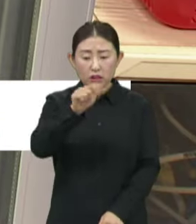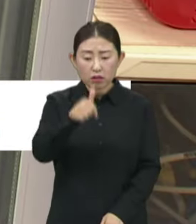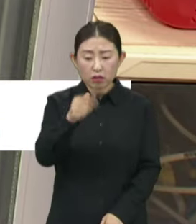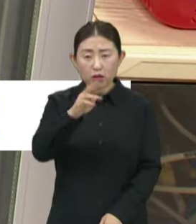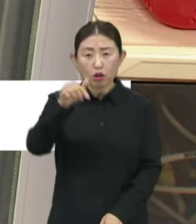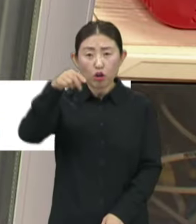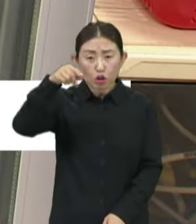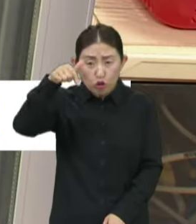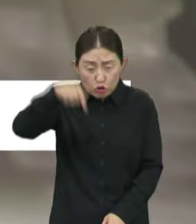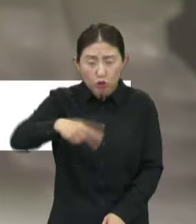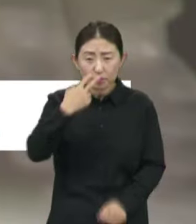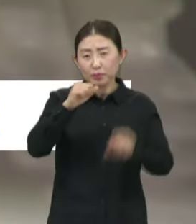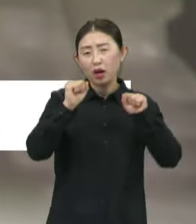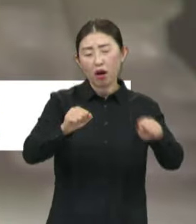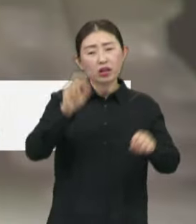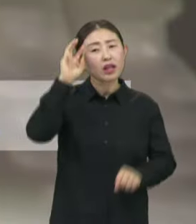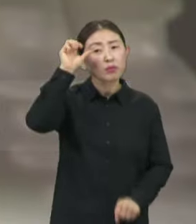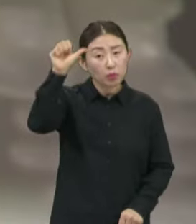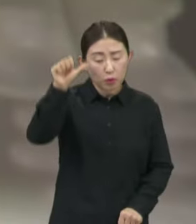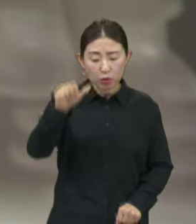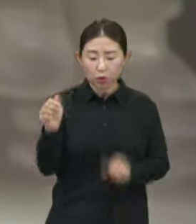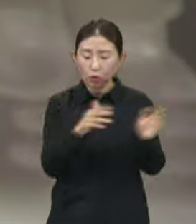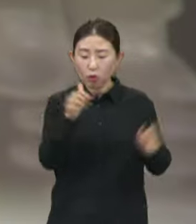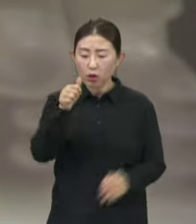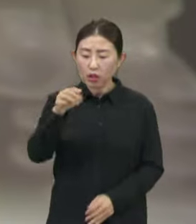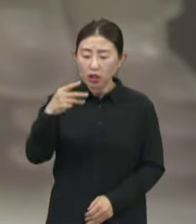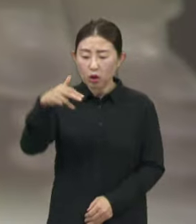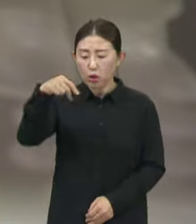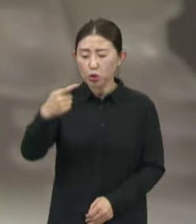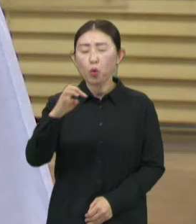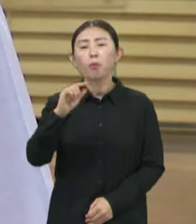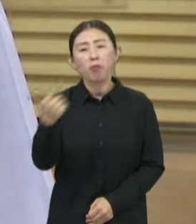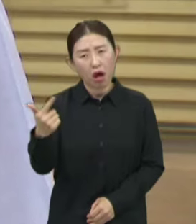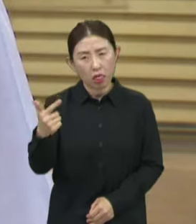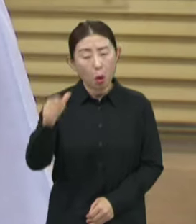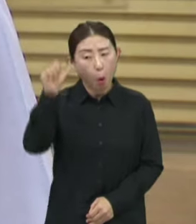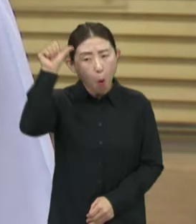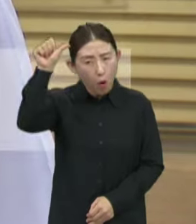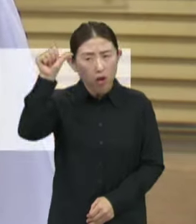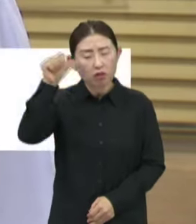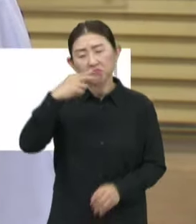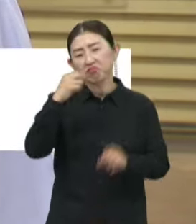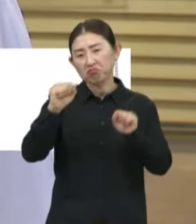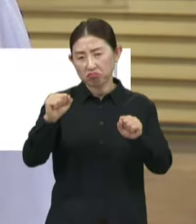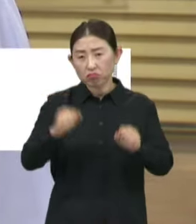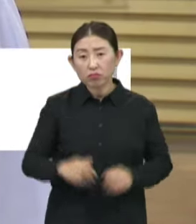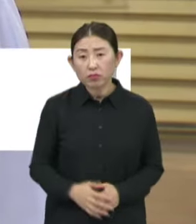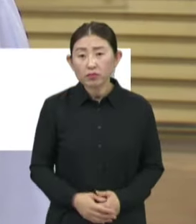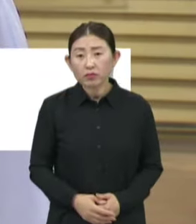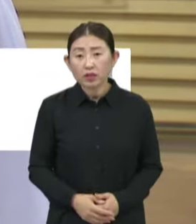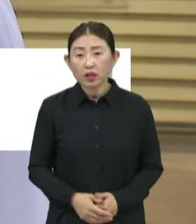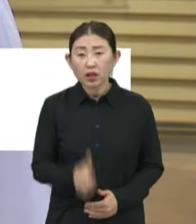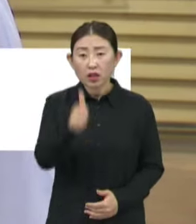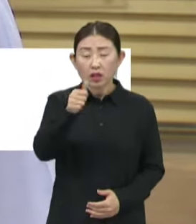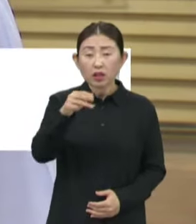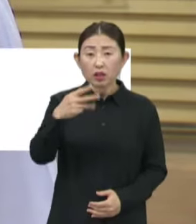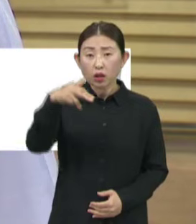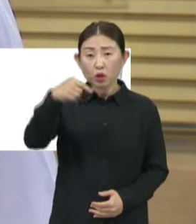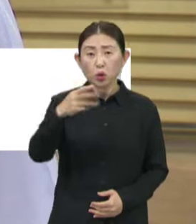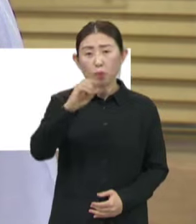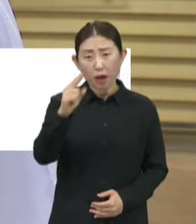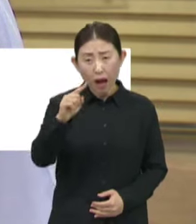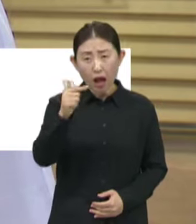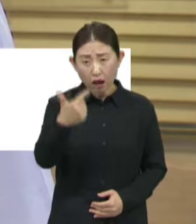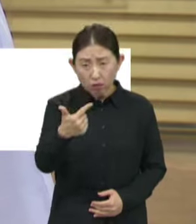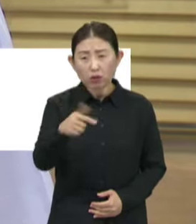유효기한은 35일 정도, 혈소판은 닷새밖에 되지 않습니다. 혈소판 제제의 경우에는 5일밖에 되지